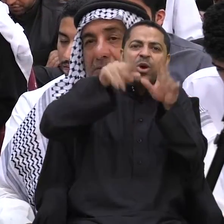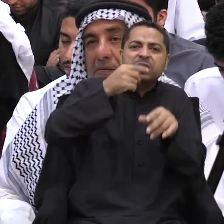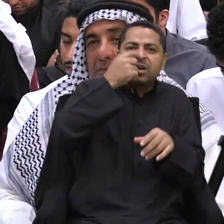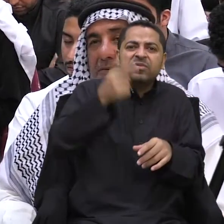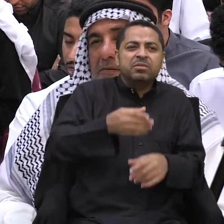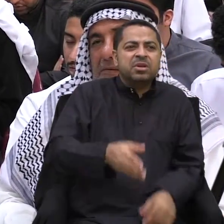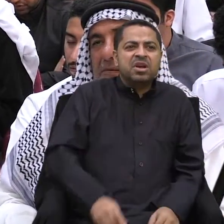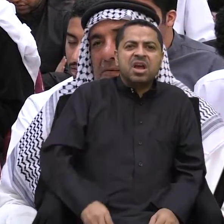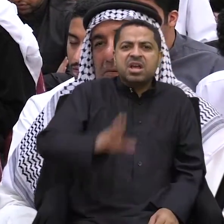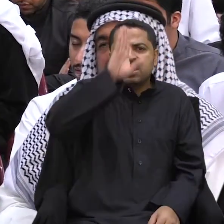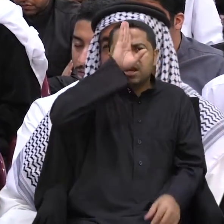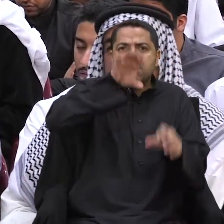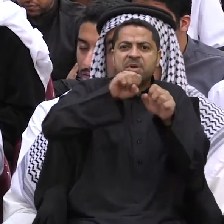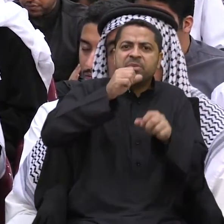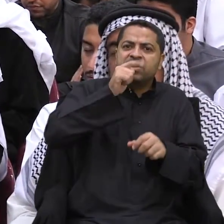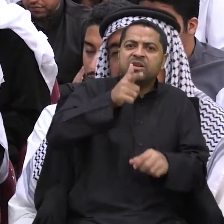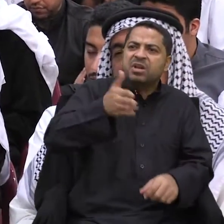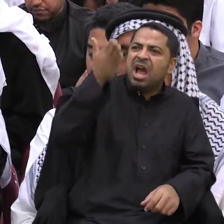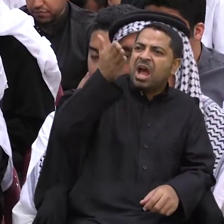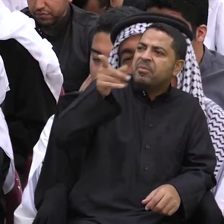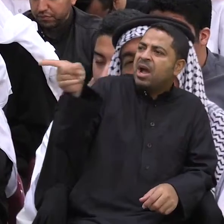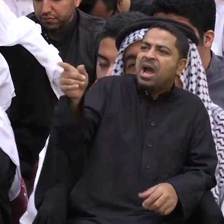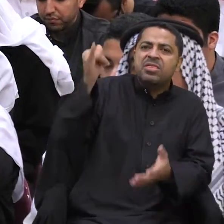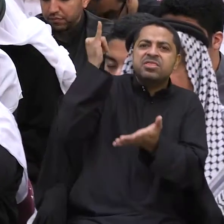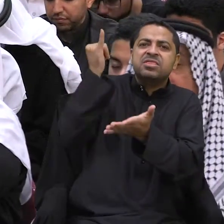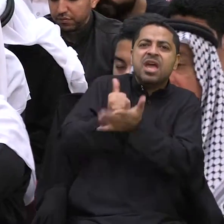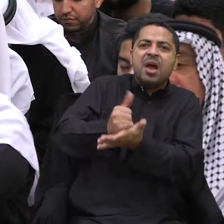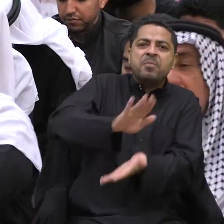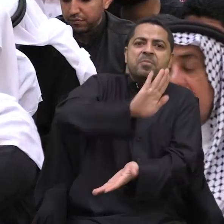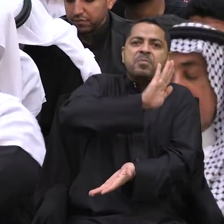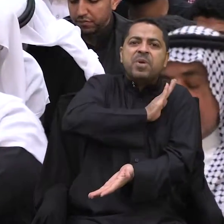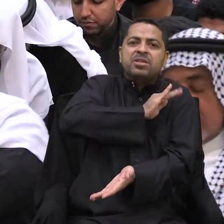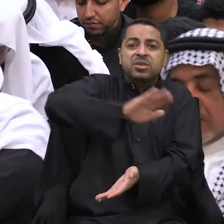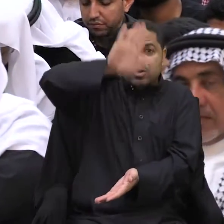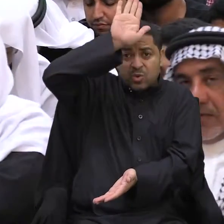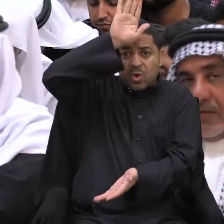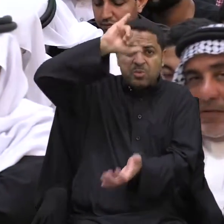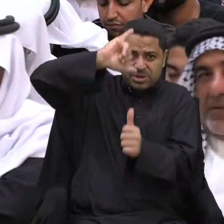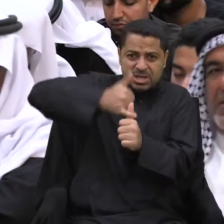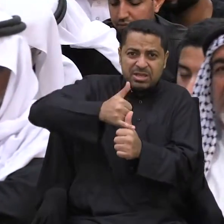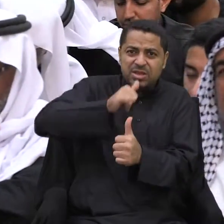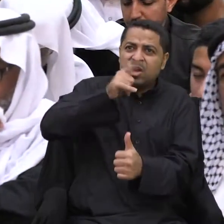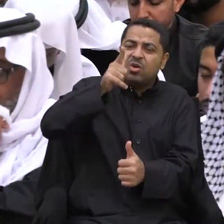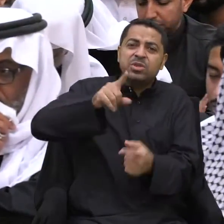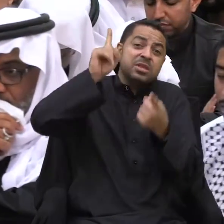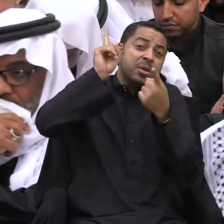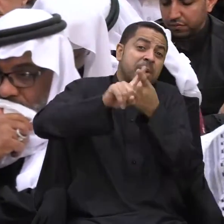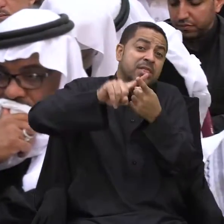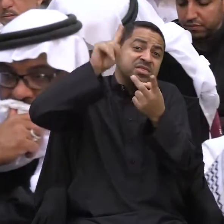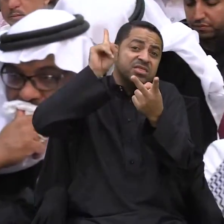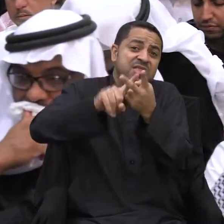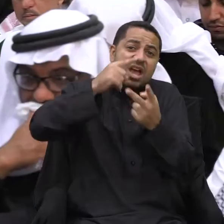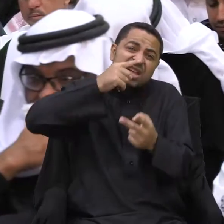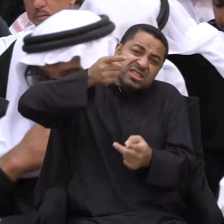ألا وإن الدعي ابن الدعي قد ركز بين اثنتين بين